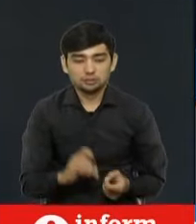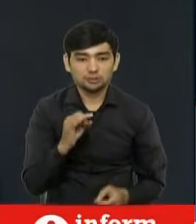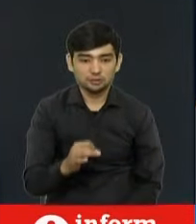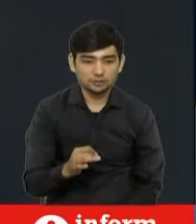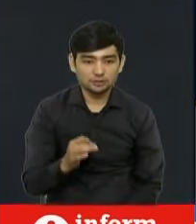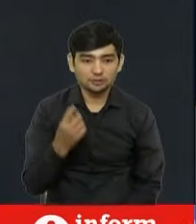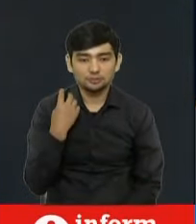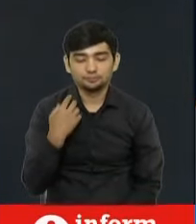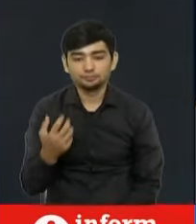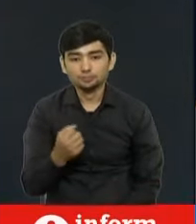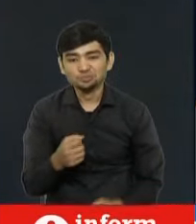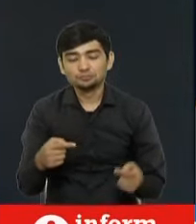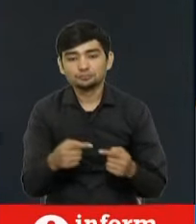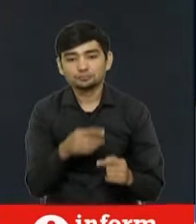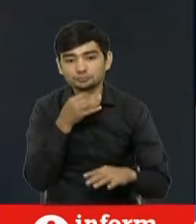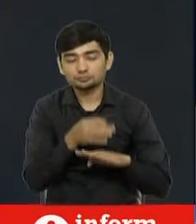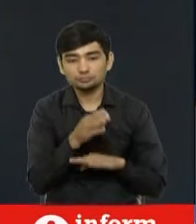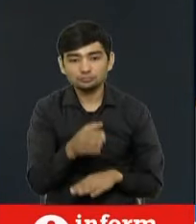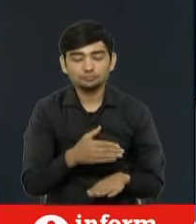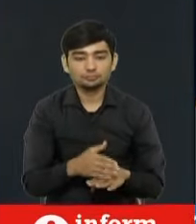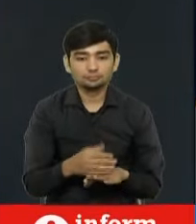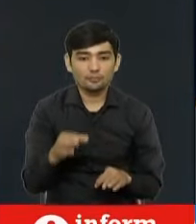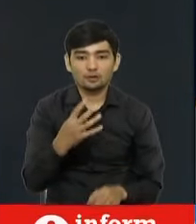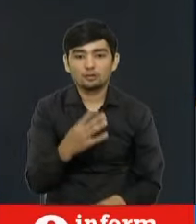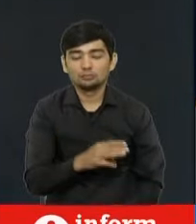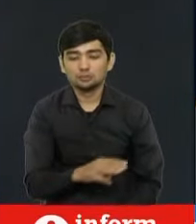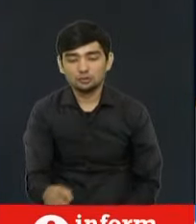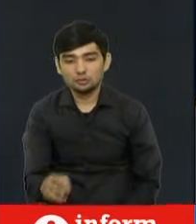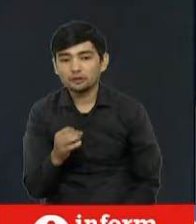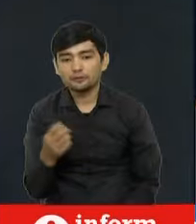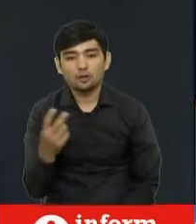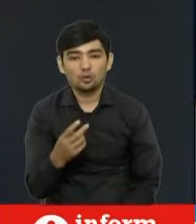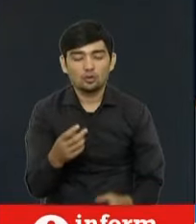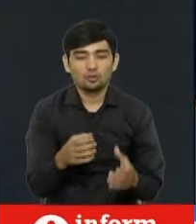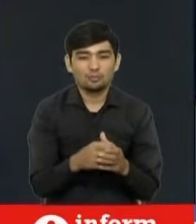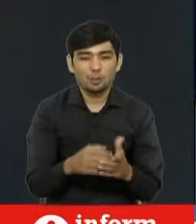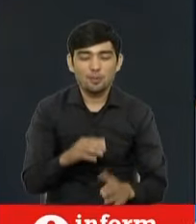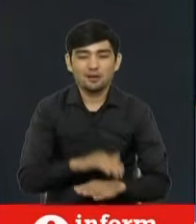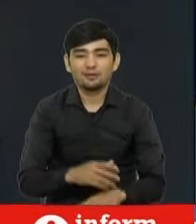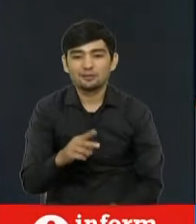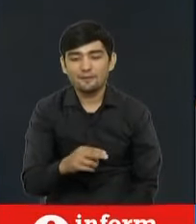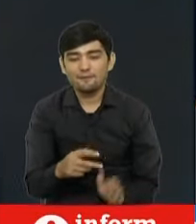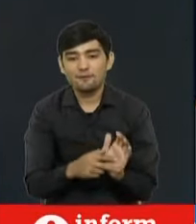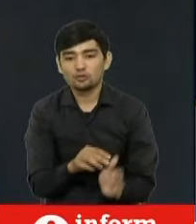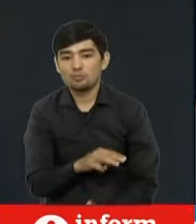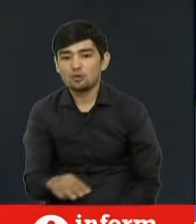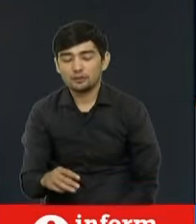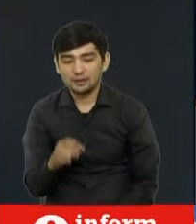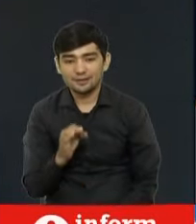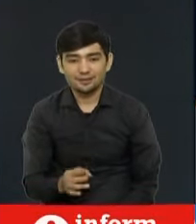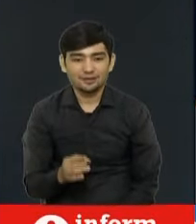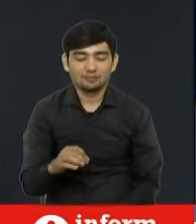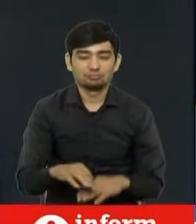мөлшері нақтыланғалы отыр, ол микроқаржылық ұйымдар үшін 4 миллион, екінші деңгейлі банктер үшін 8 миллион теңге шамасында болады. Ал ерлі